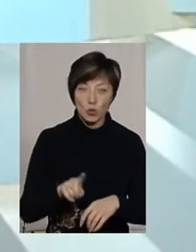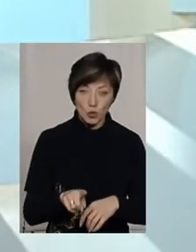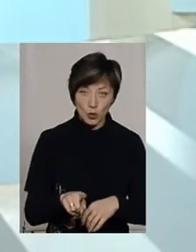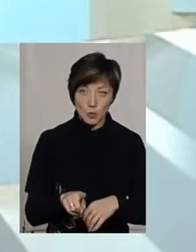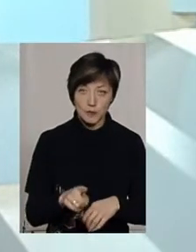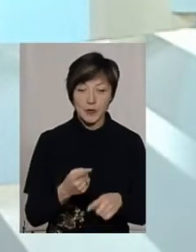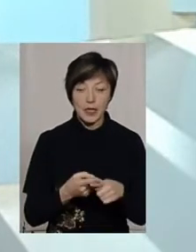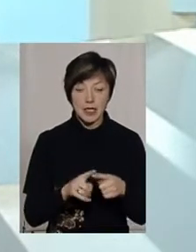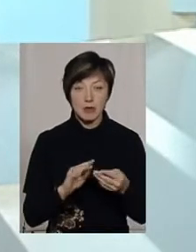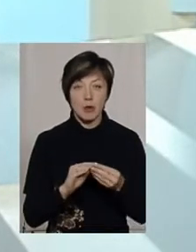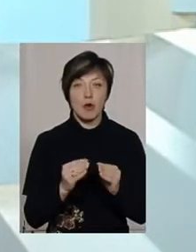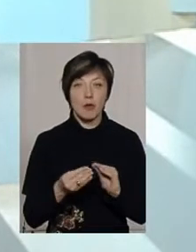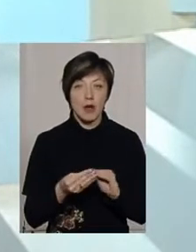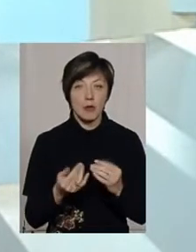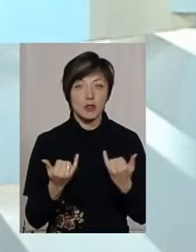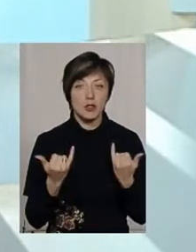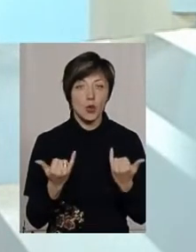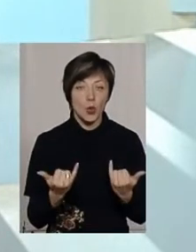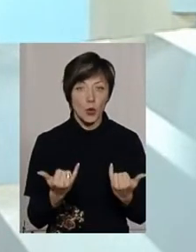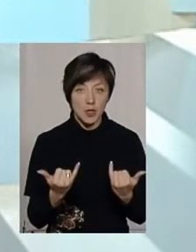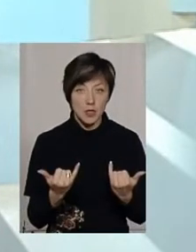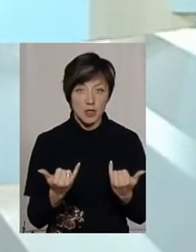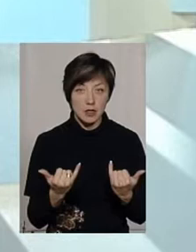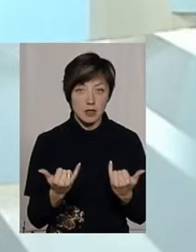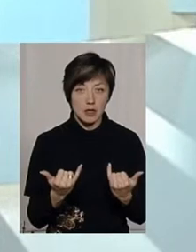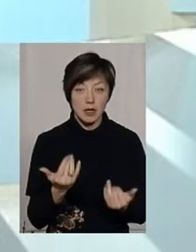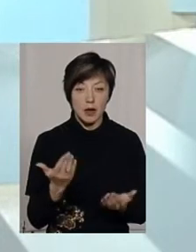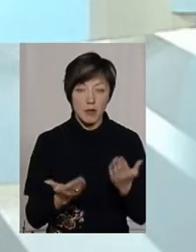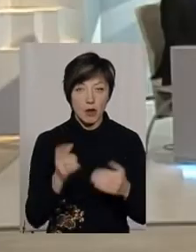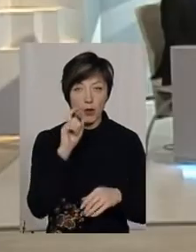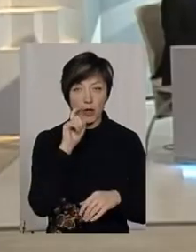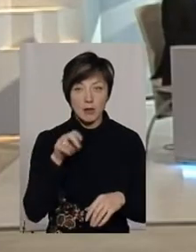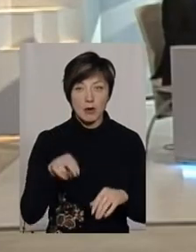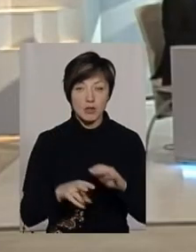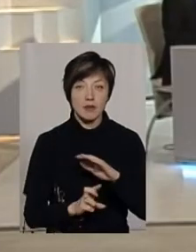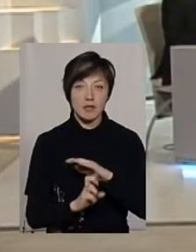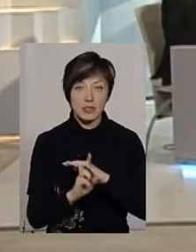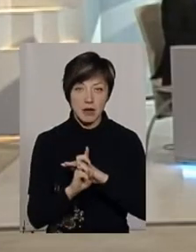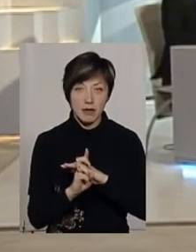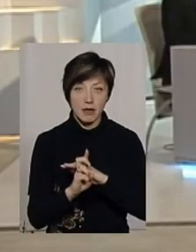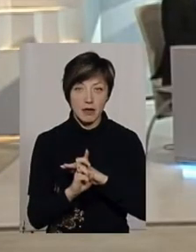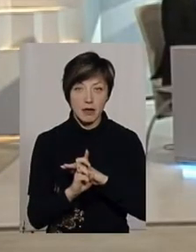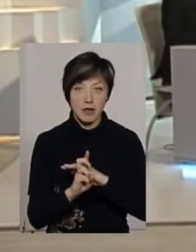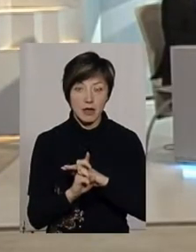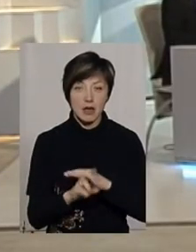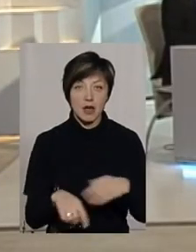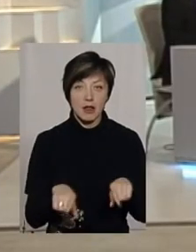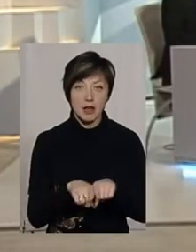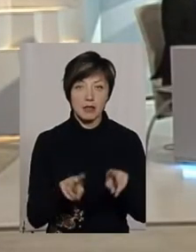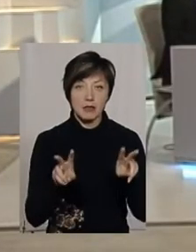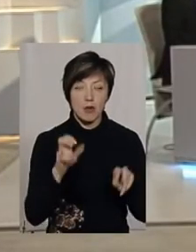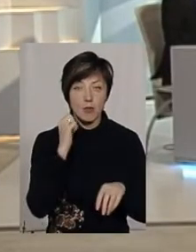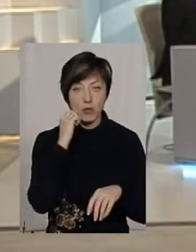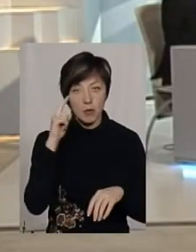ось ці проблеми сьогодні, ну, напевно, Українська Православна Церква, як ми називаємо